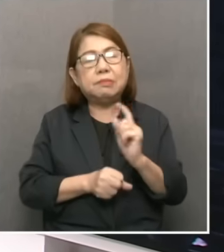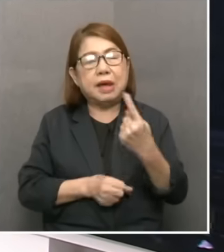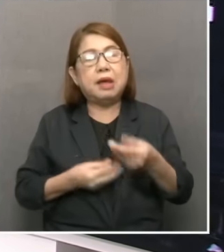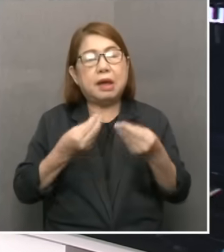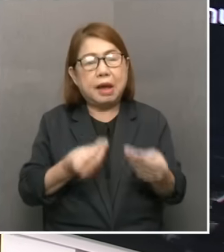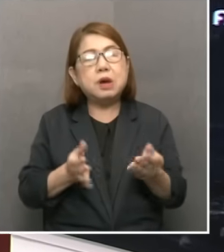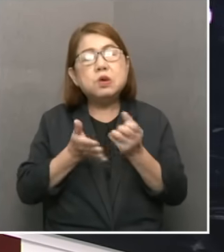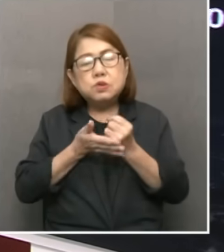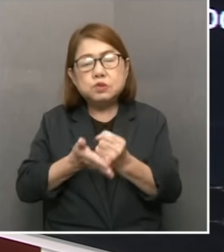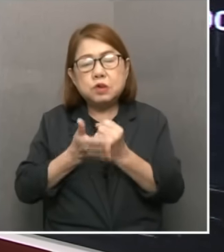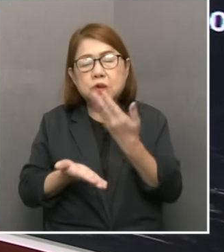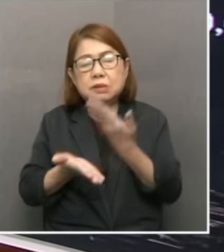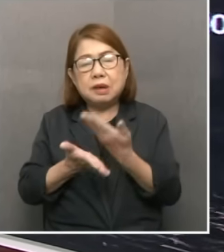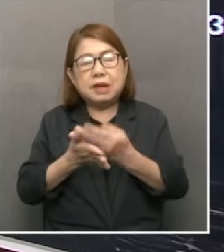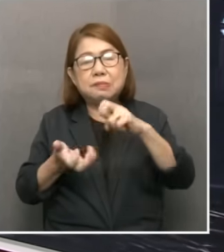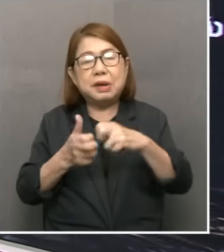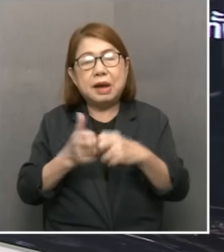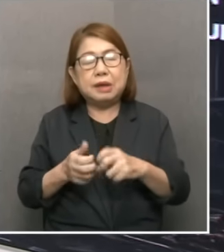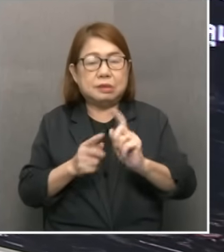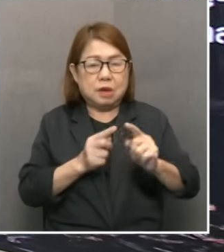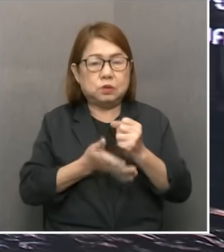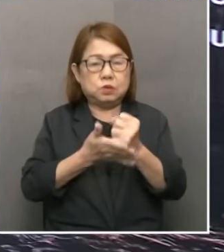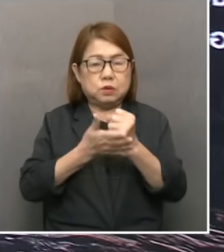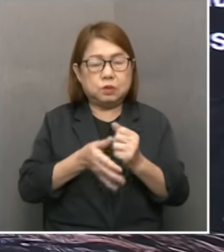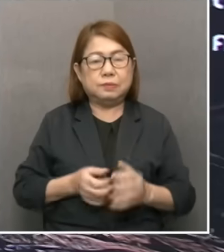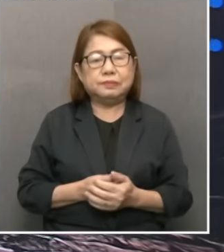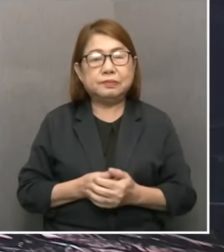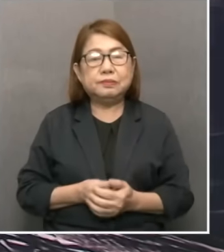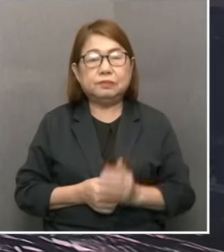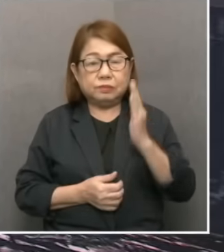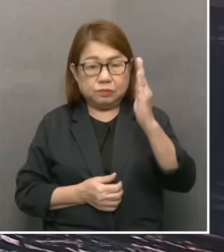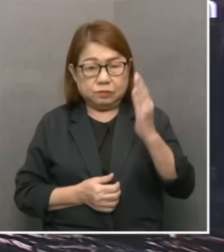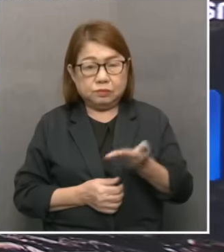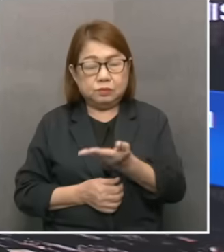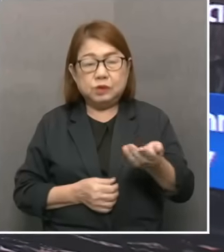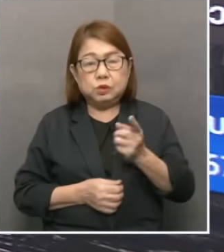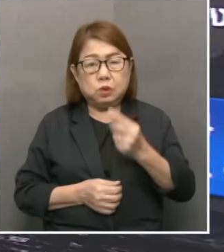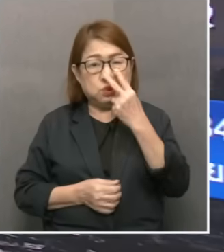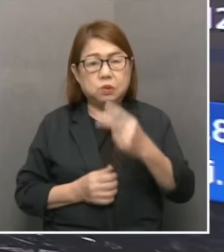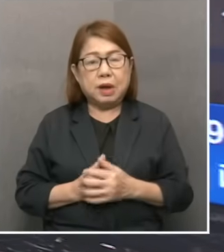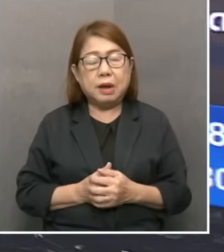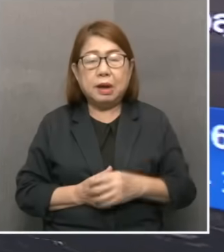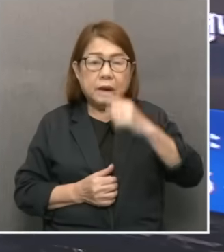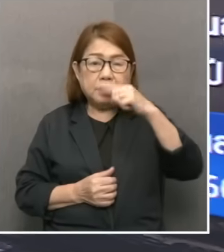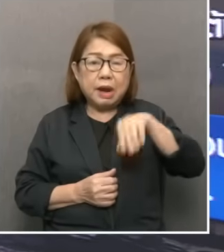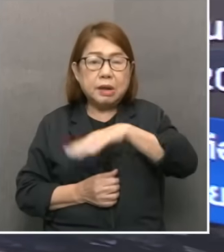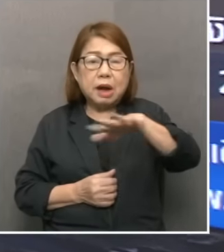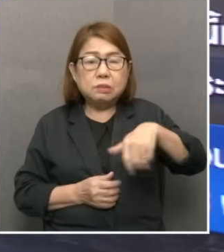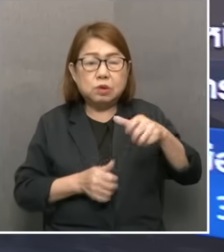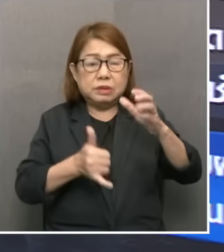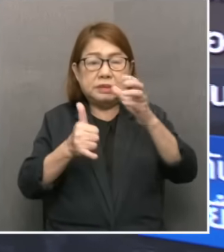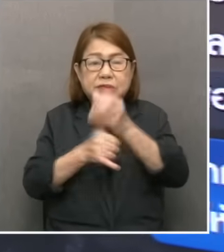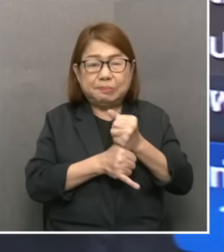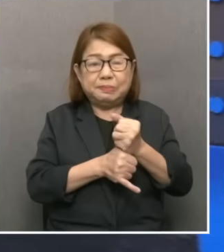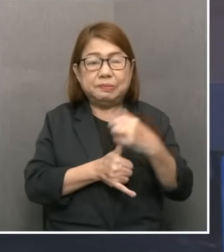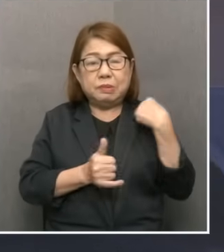ครองชีพให้ต่อไปคุณผู้ชมคะหลังจากนี้เนี่ยเราก็ต้องจับตาดูกันต่อไปแล้วนะคะว่าคนไทยที่เป็นตัวประกันทั้ง